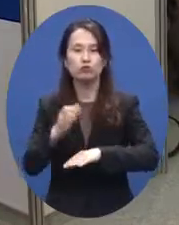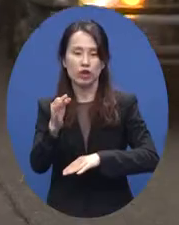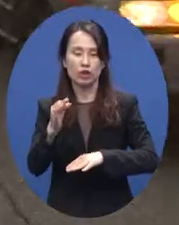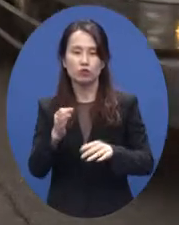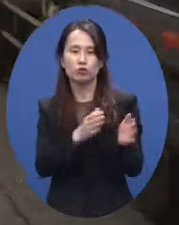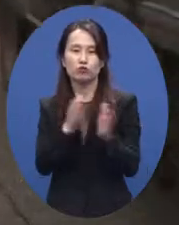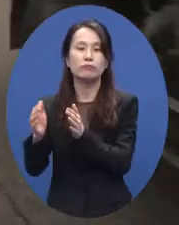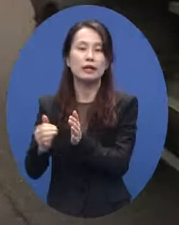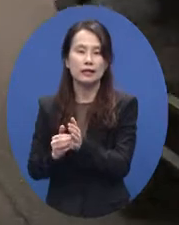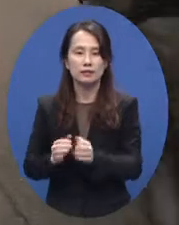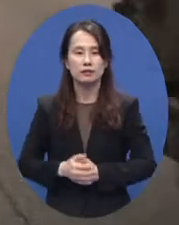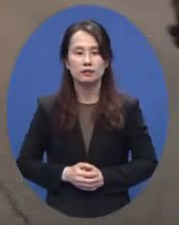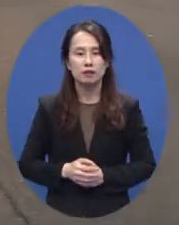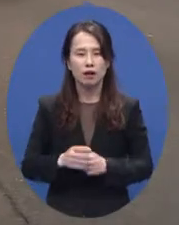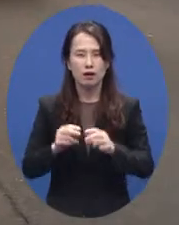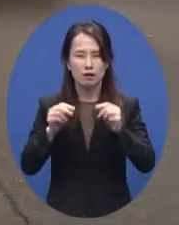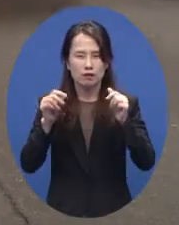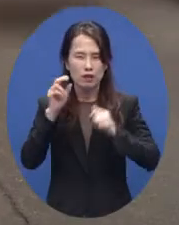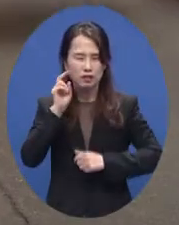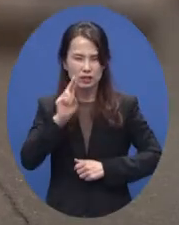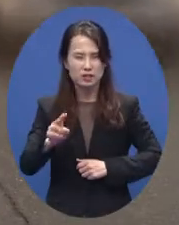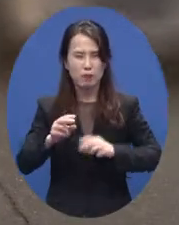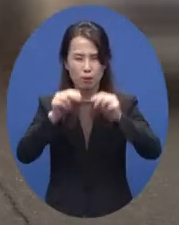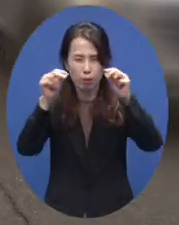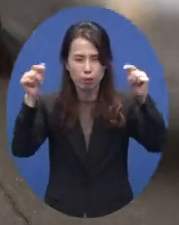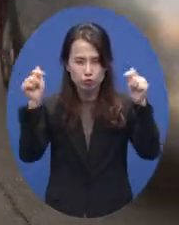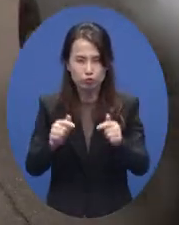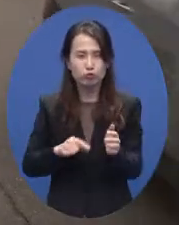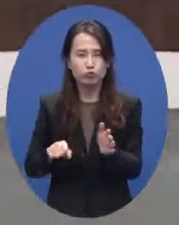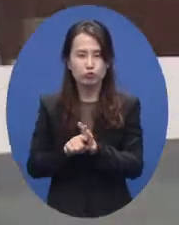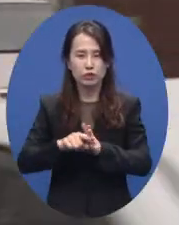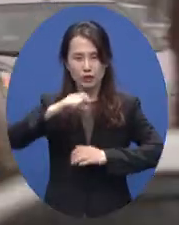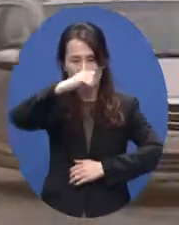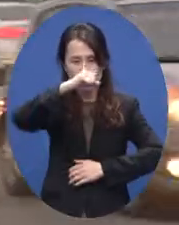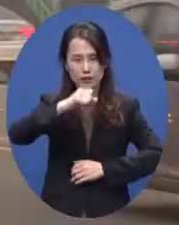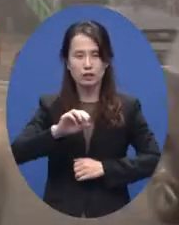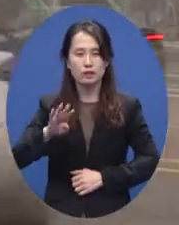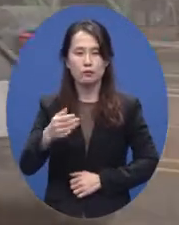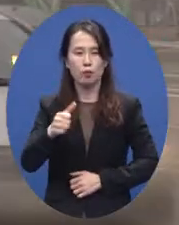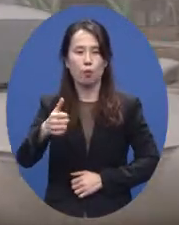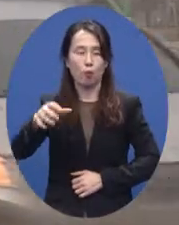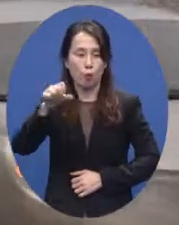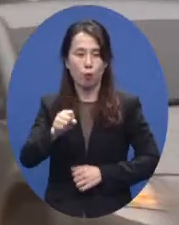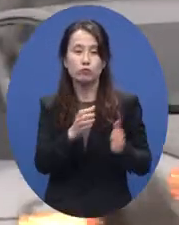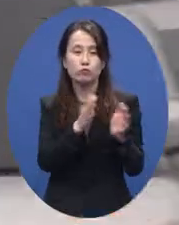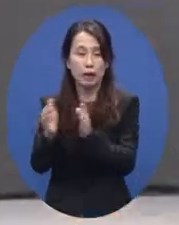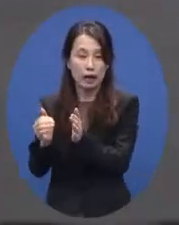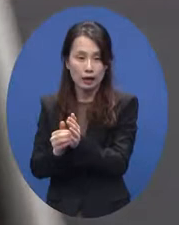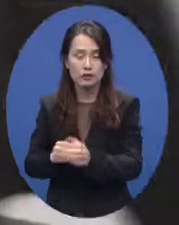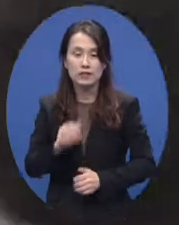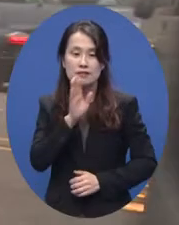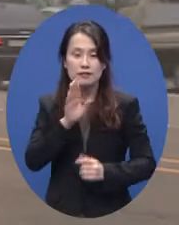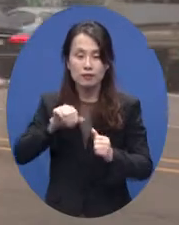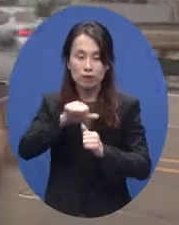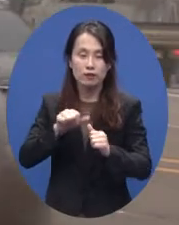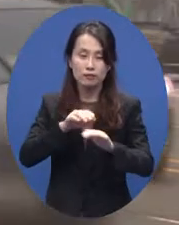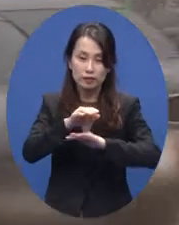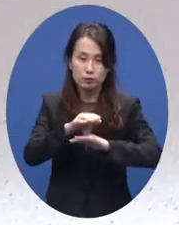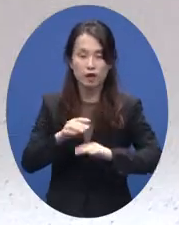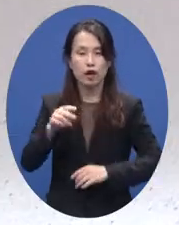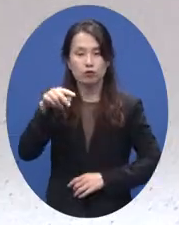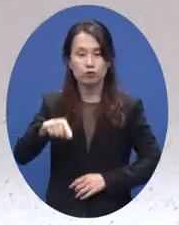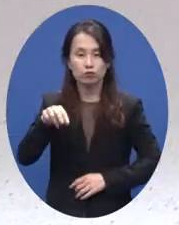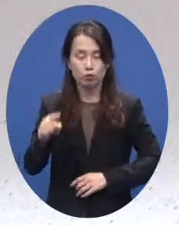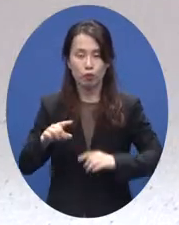설계했습니다. 갈수록 심해지는 미세먼지를 줄이기 위한 예산은 특히 비중을 뒀습니다. 친환경 자동차와 수소